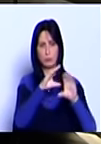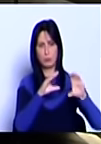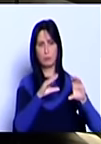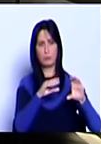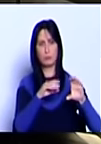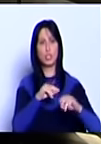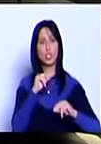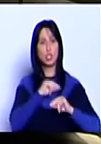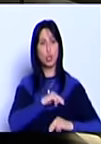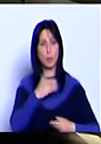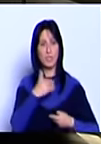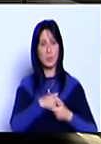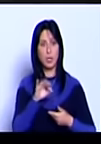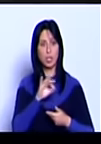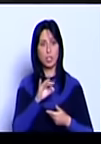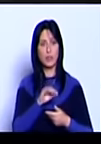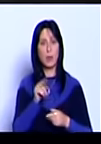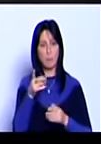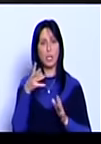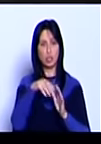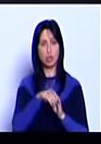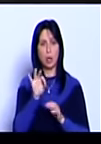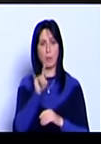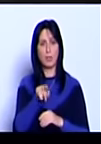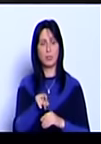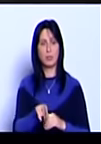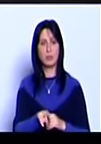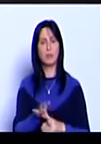არის. შრომის ინსპექციაზე. მათ შორის ამაზე, დიახ.